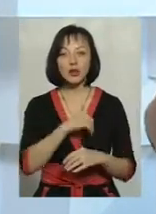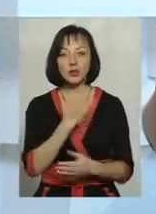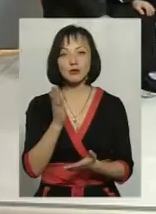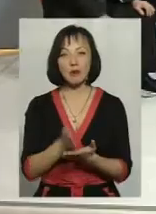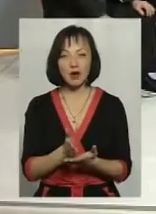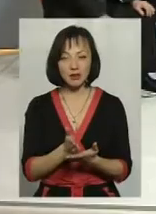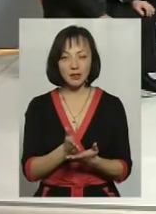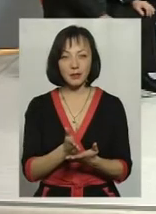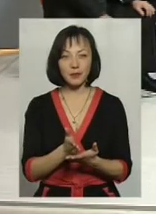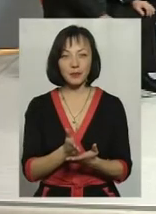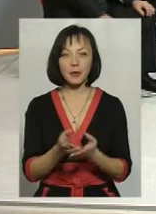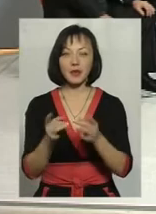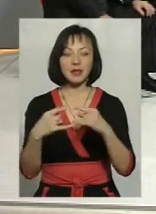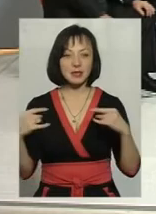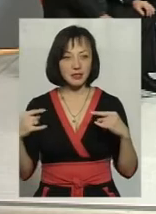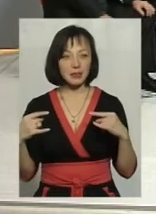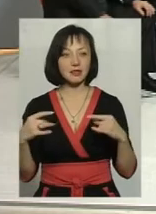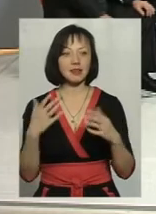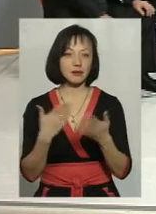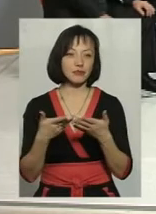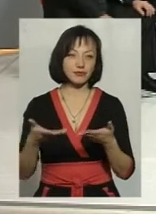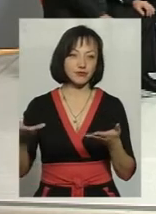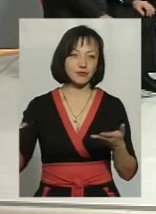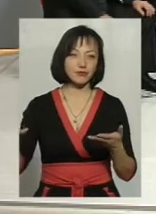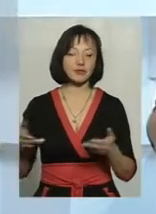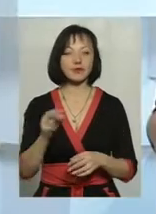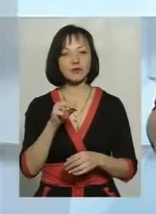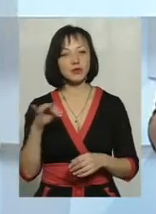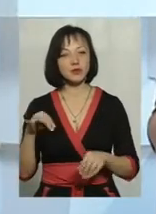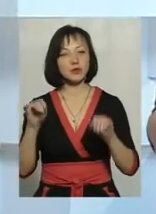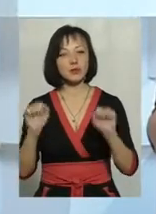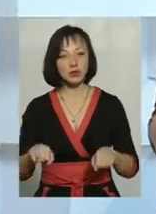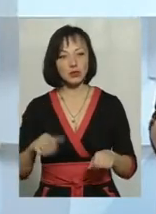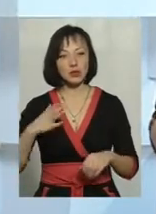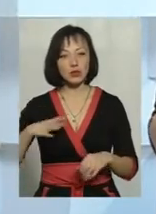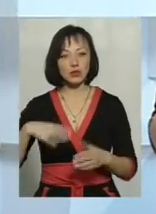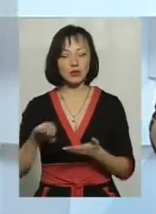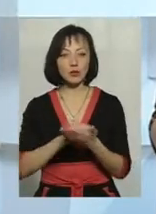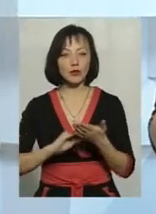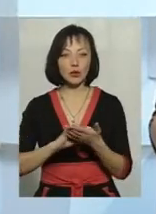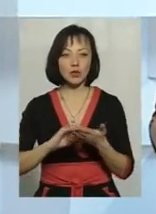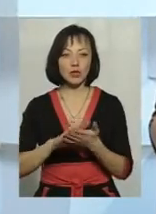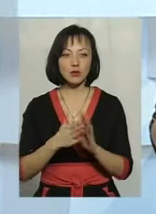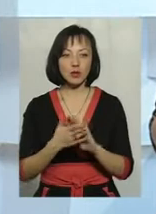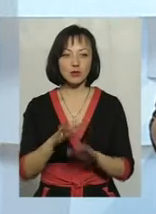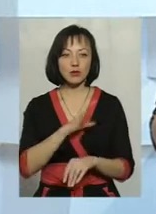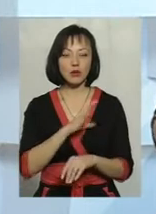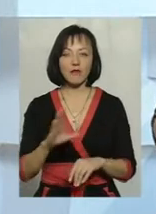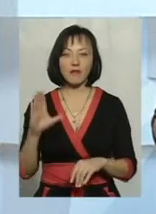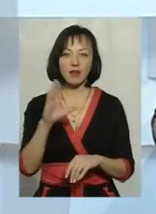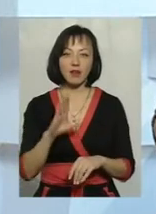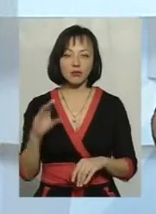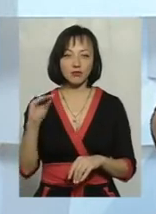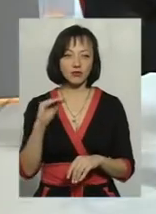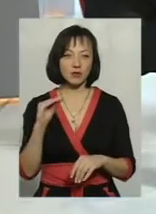мати стіл і на столі. Да? Чи можна очікувати повторення ситуації, яка була у